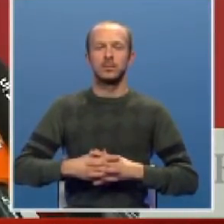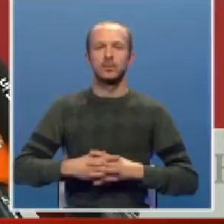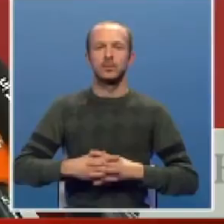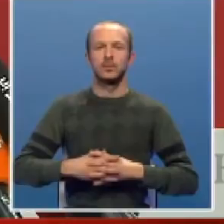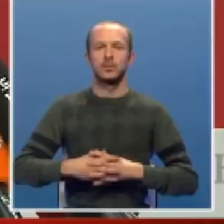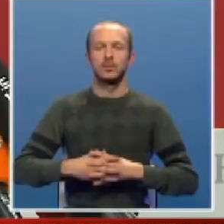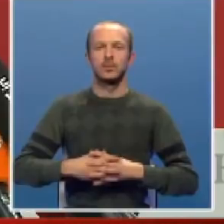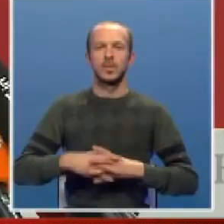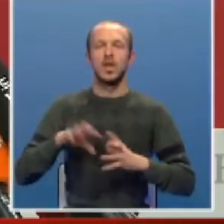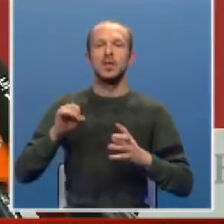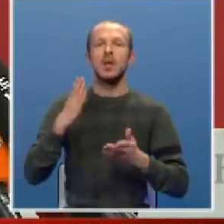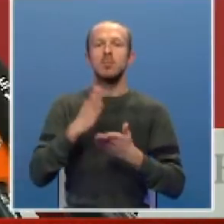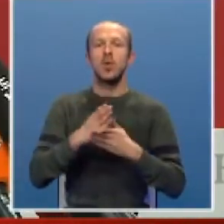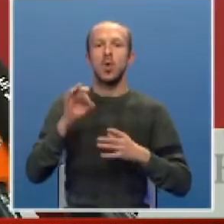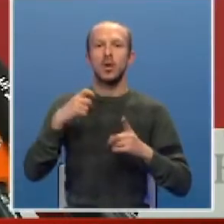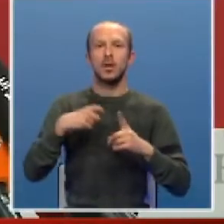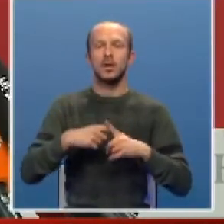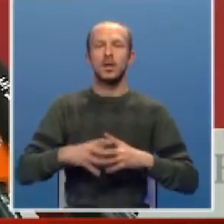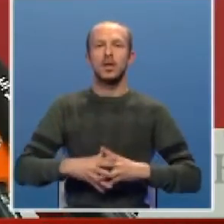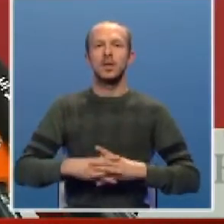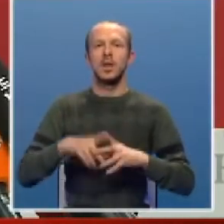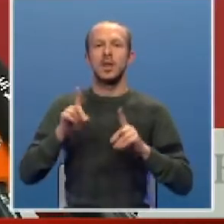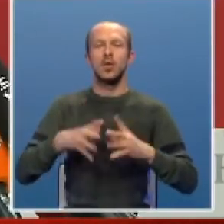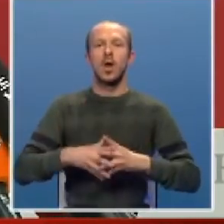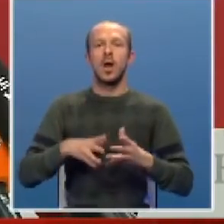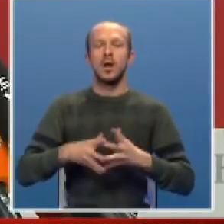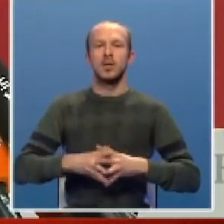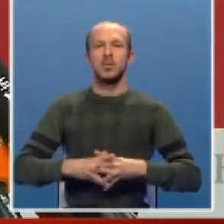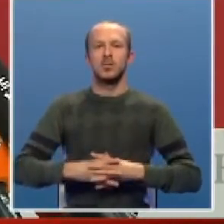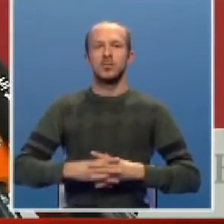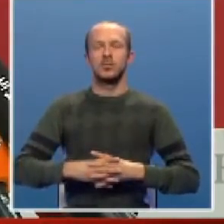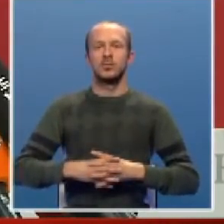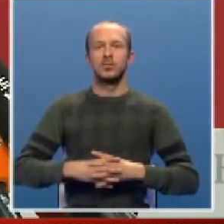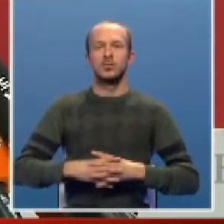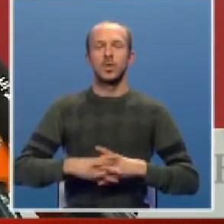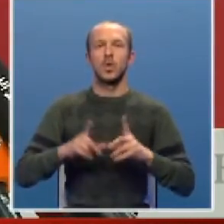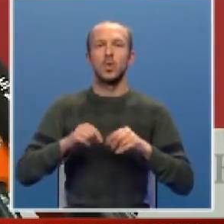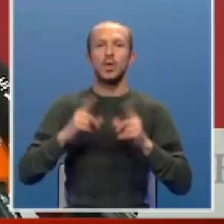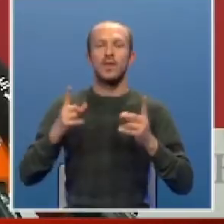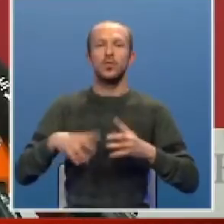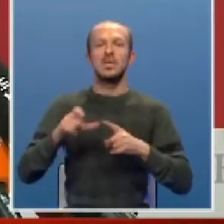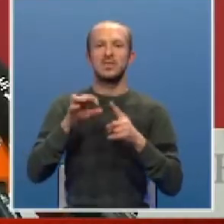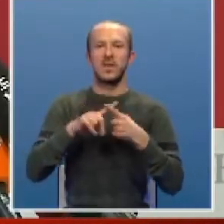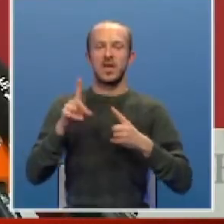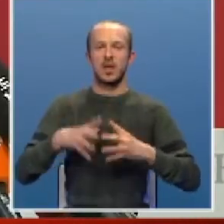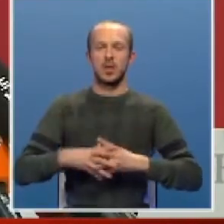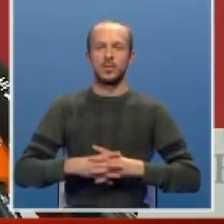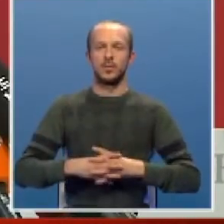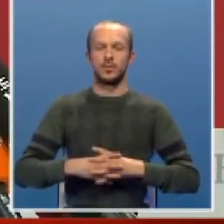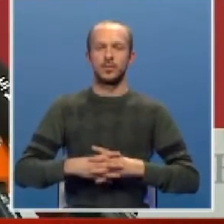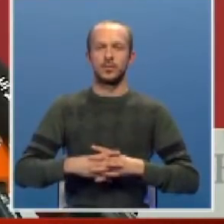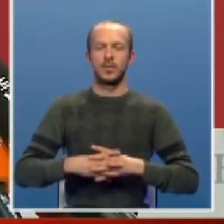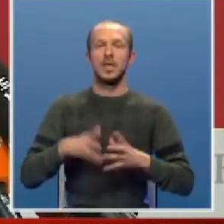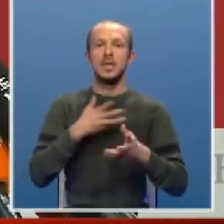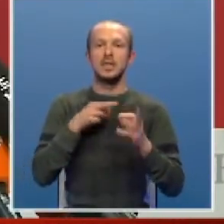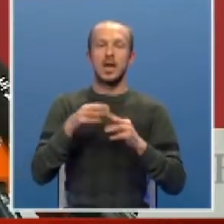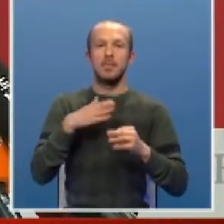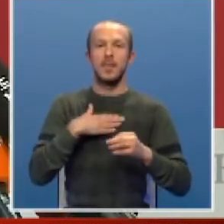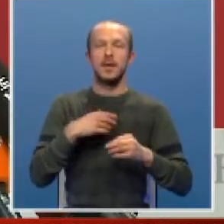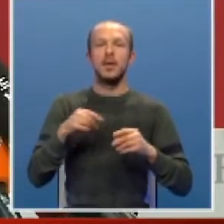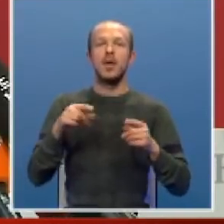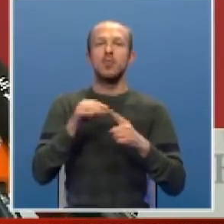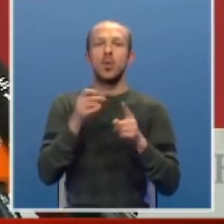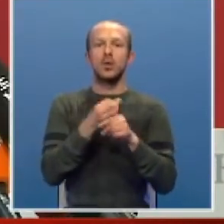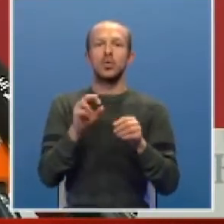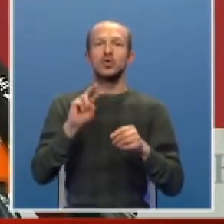Da li bi bilo okej vama da sebe neko naziva u javnoj sferi? Za mene je pogrdno kad me